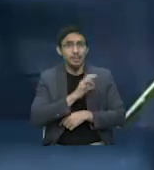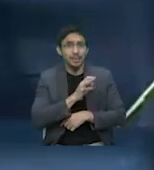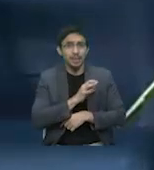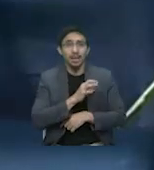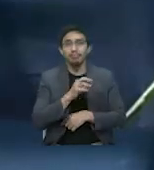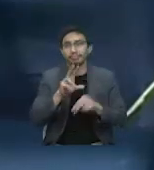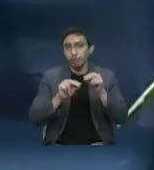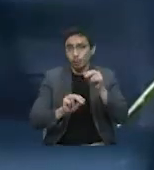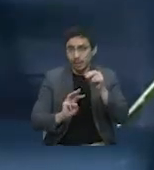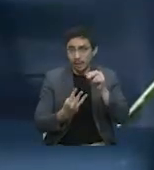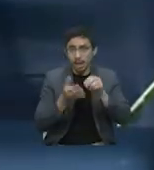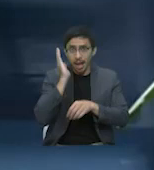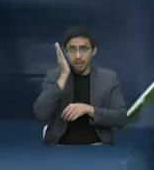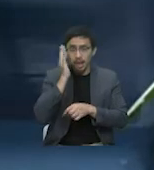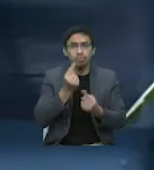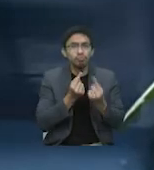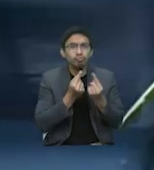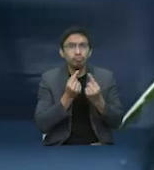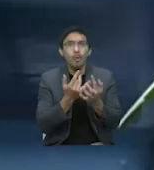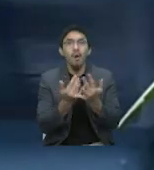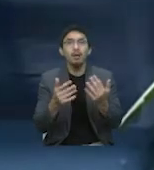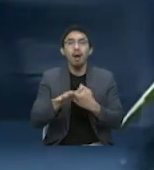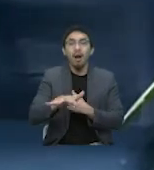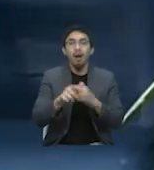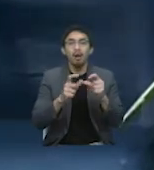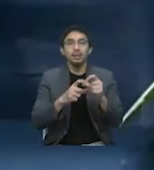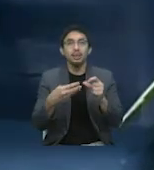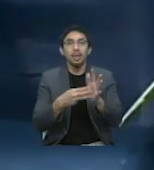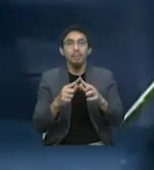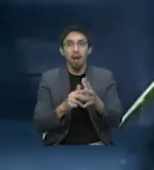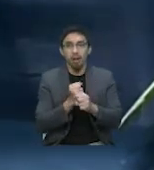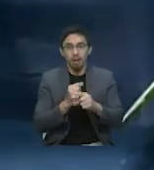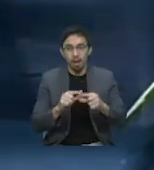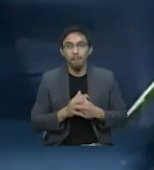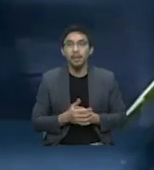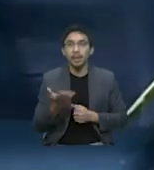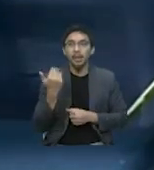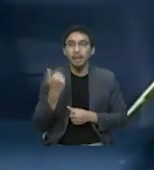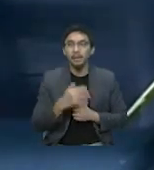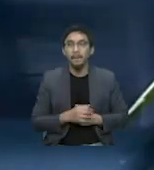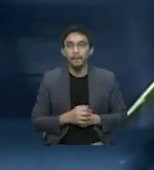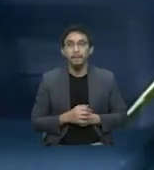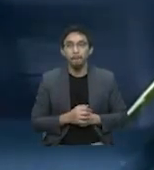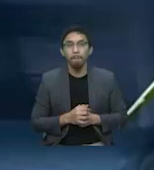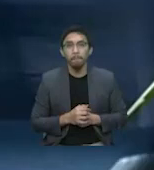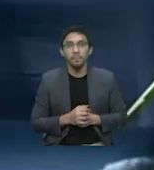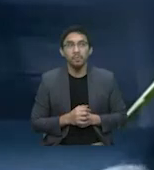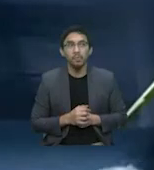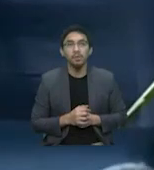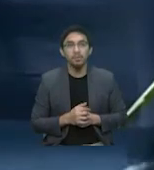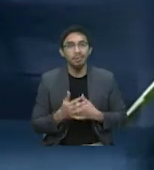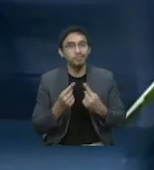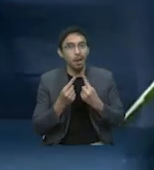Aceh betul tadi kami jalan kami melihat kondisin saat ini capres nomor urut 3 Ganjar pranowo